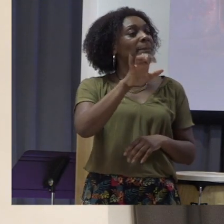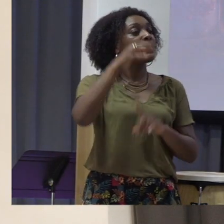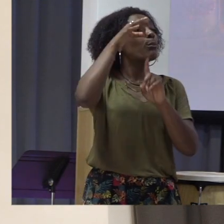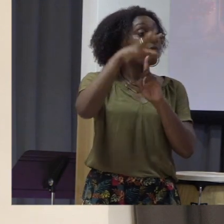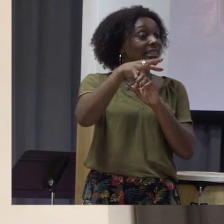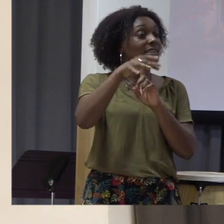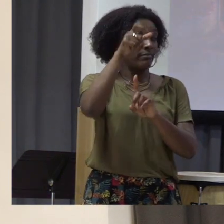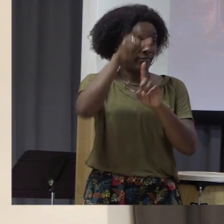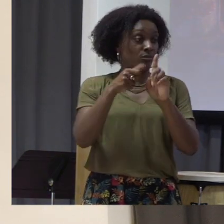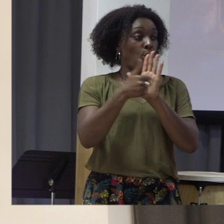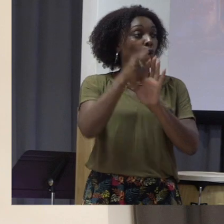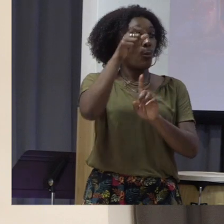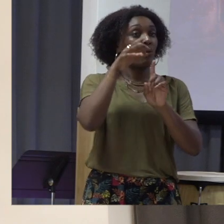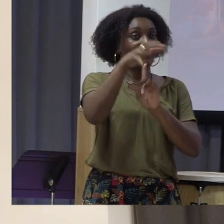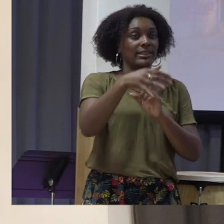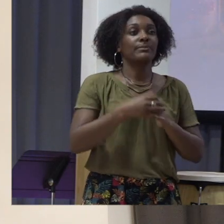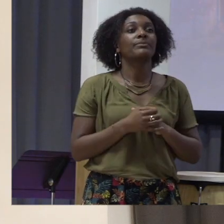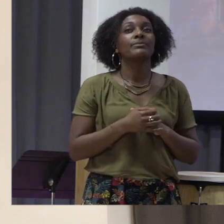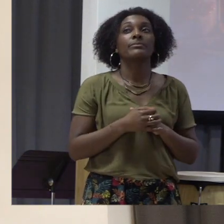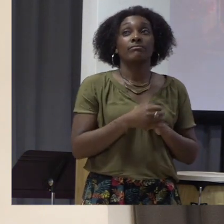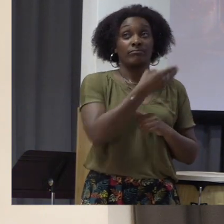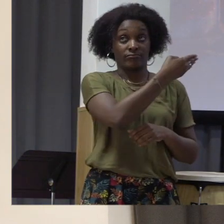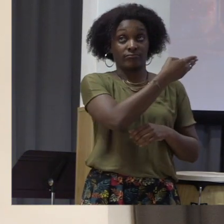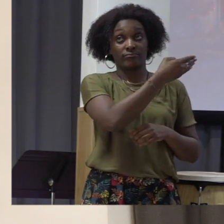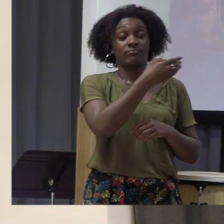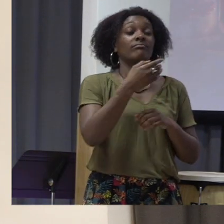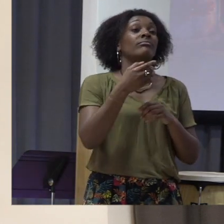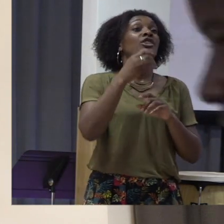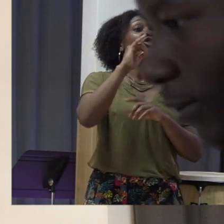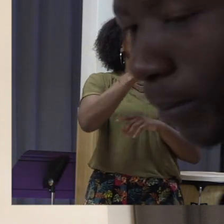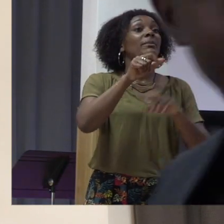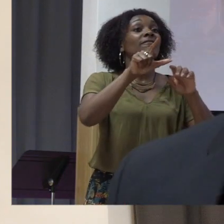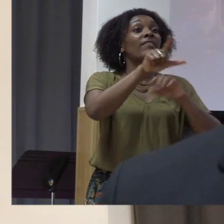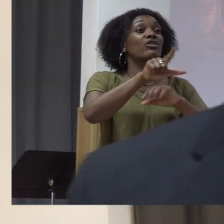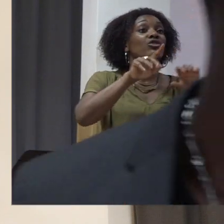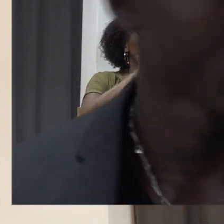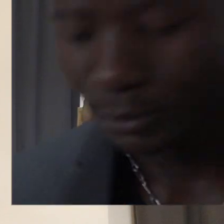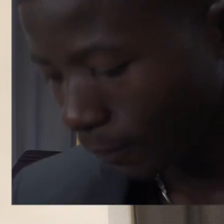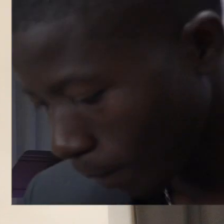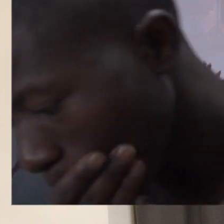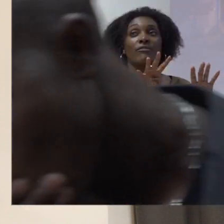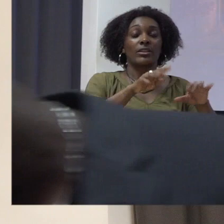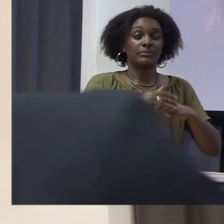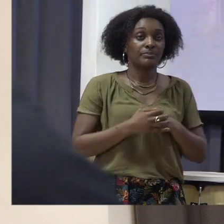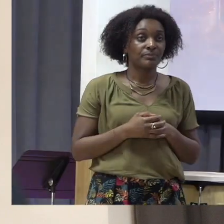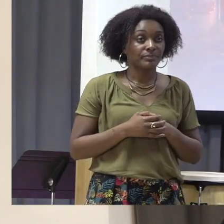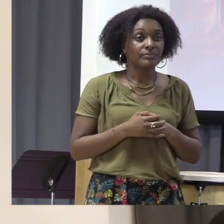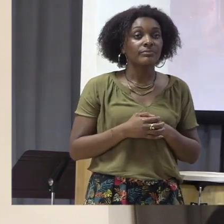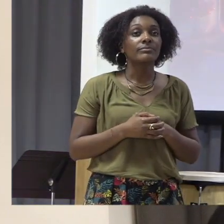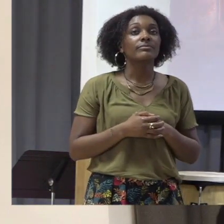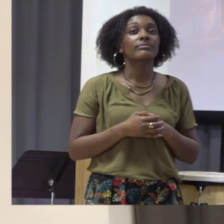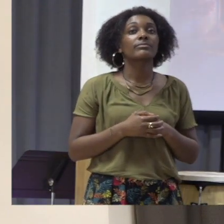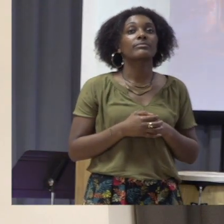plupart d'entre nous, Jérémie chapitre 29, un prophète célèbre du nom